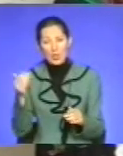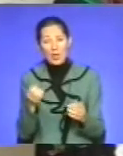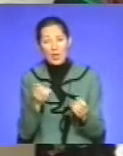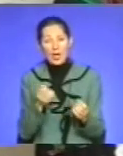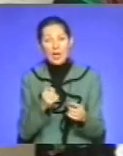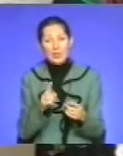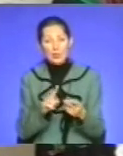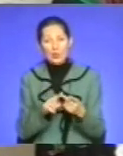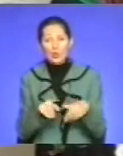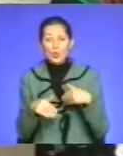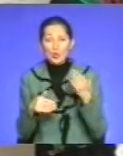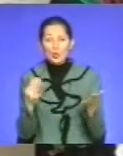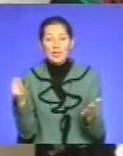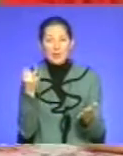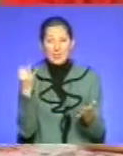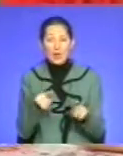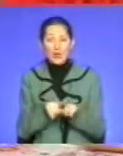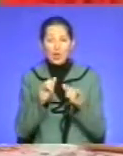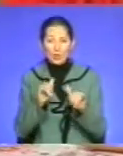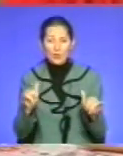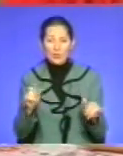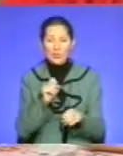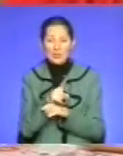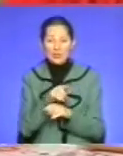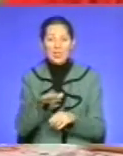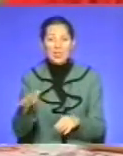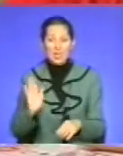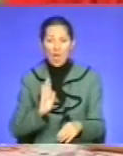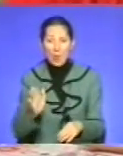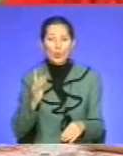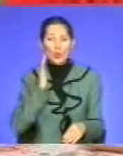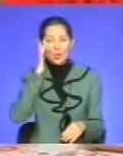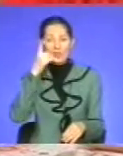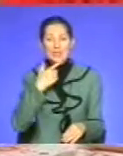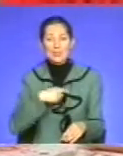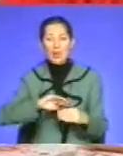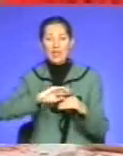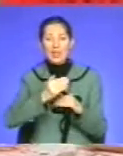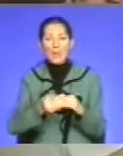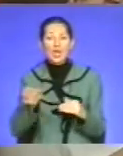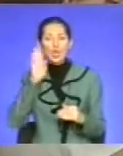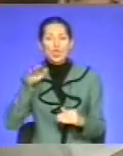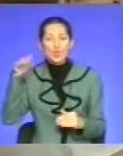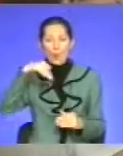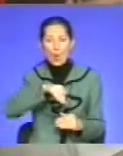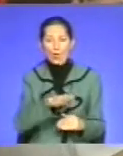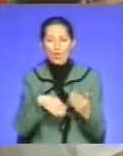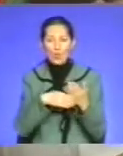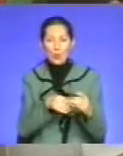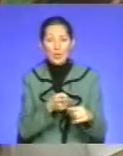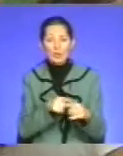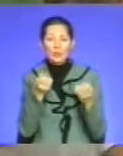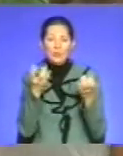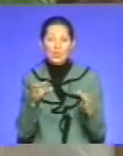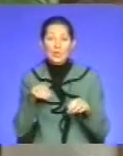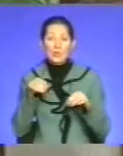іншої сторони цікаво та розвиваюче. Завданням дітей було уявити себе на березі моря. Допоміг у цьому звичайний